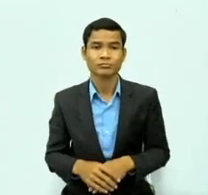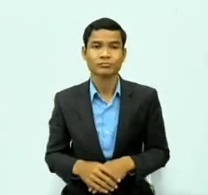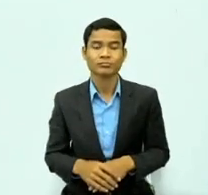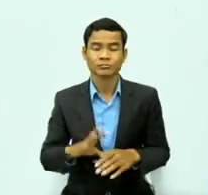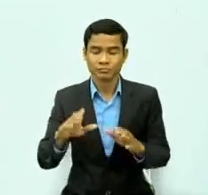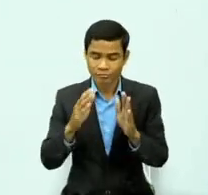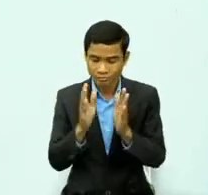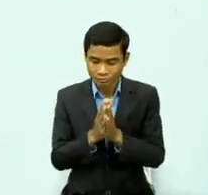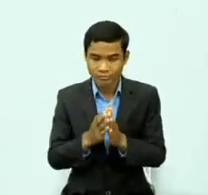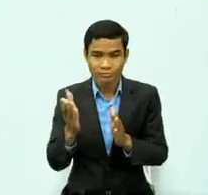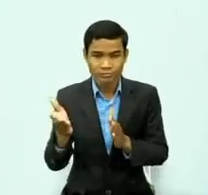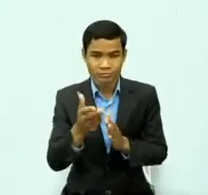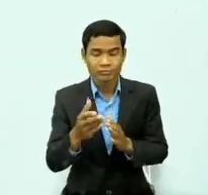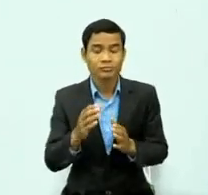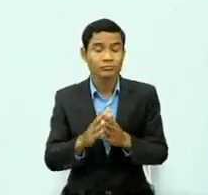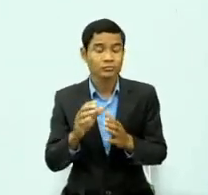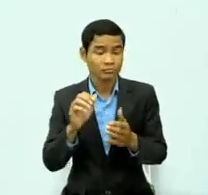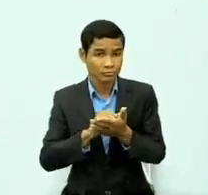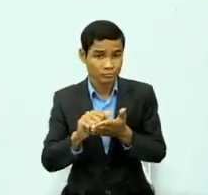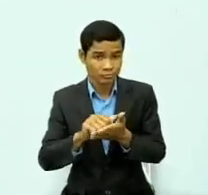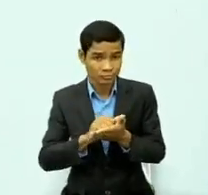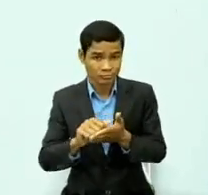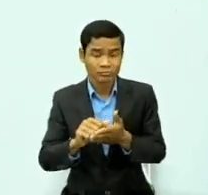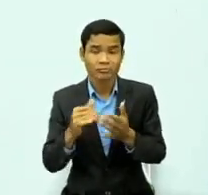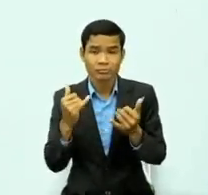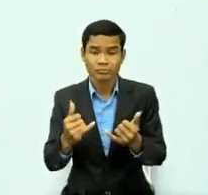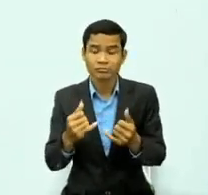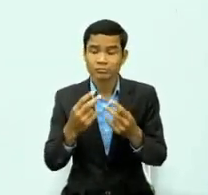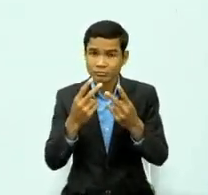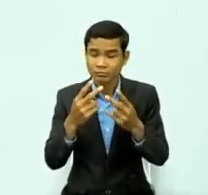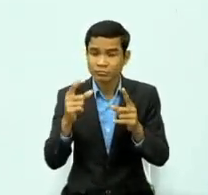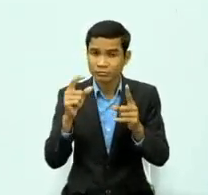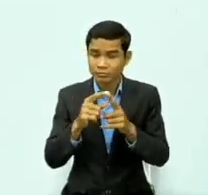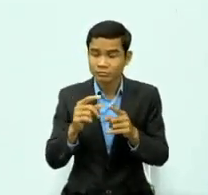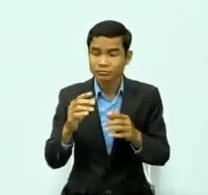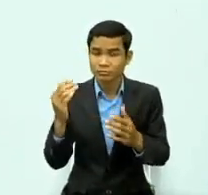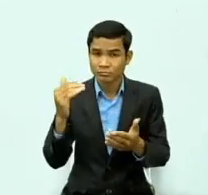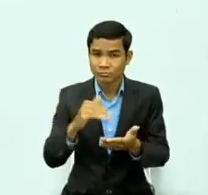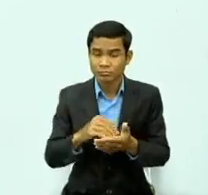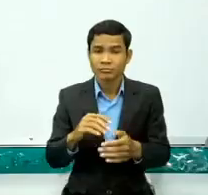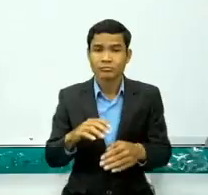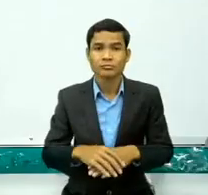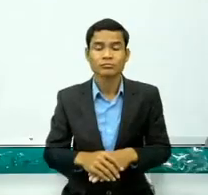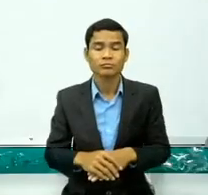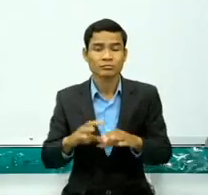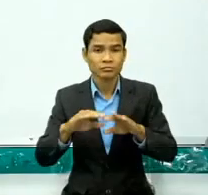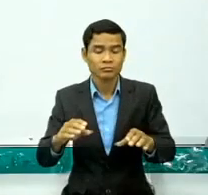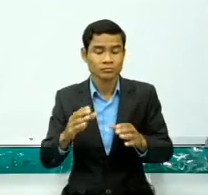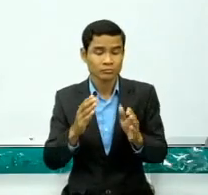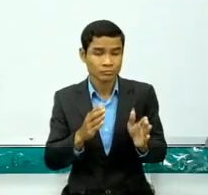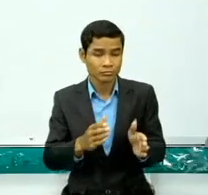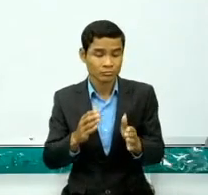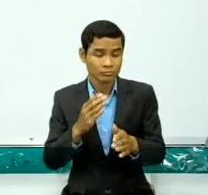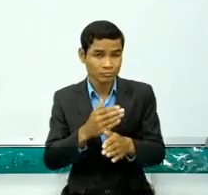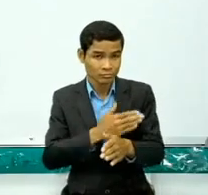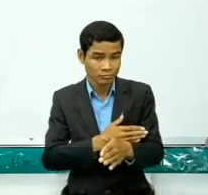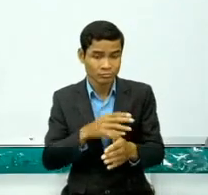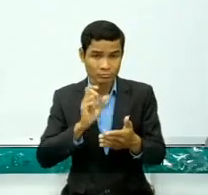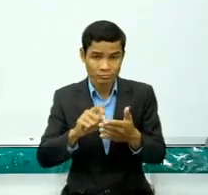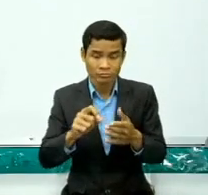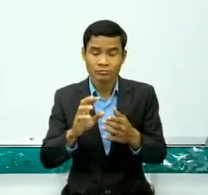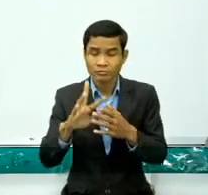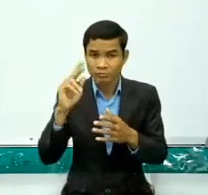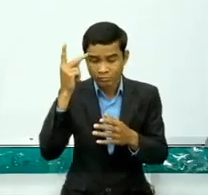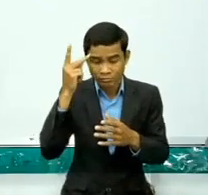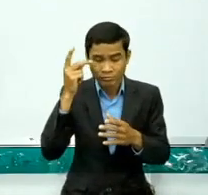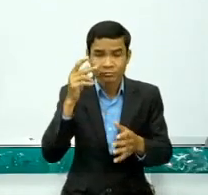អរគុណកូនឥឡូវកូនលោកចាញ់អ្នកគ្រូនៅសល់មួយពាក្យទៀតចាកូនមុននឹងសរសេរត្រឹកគិតឲ្យនឹងថាឲ្យបានលឺ